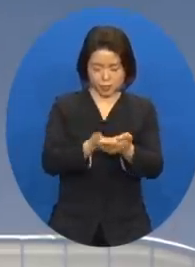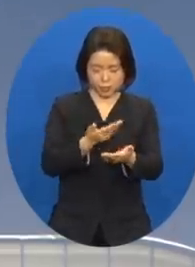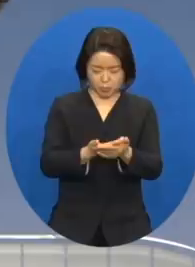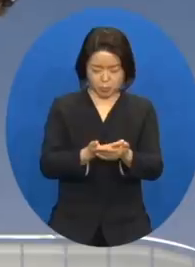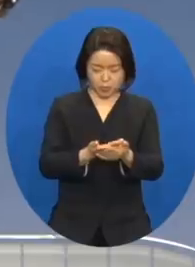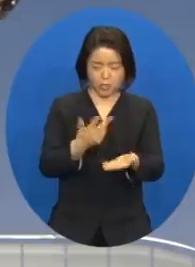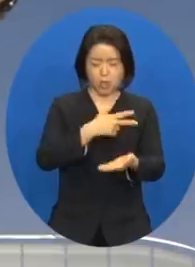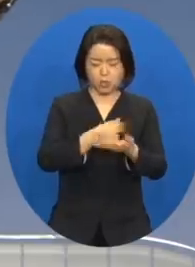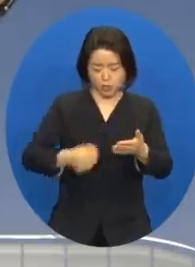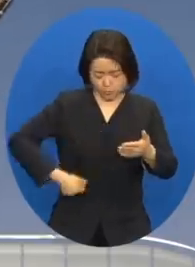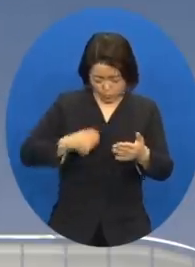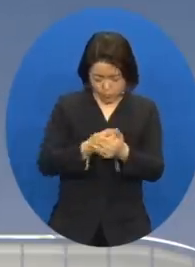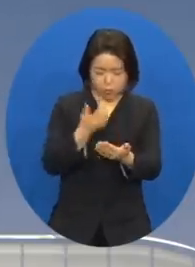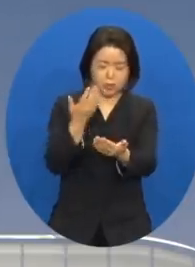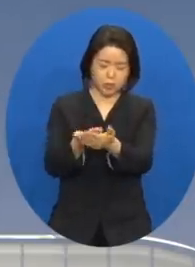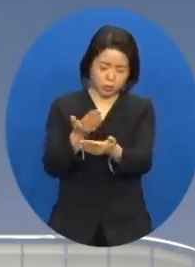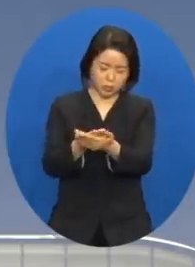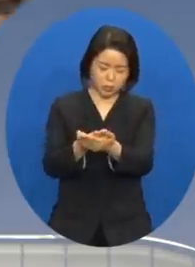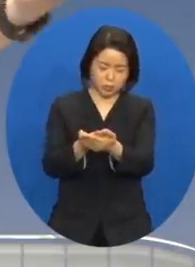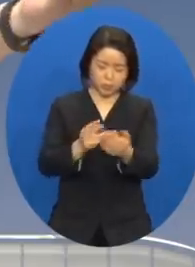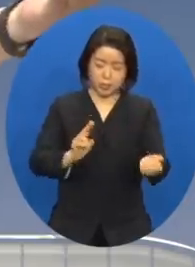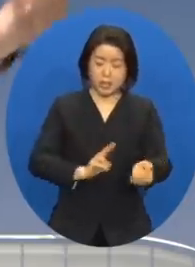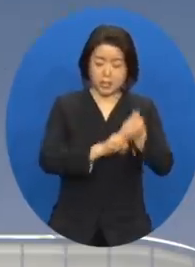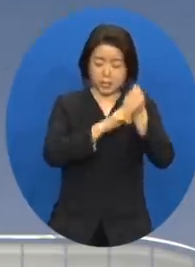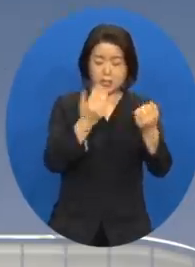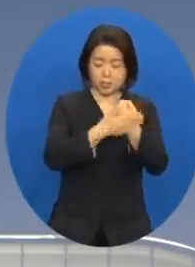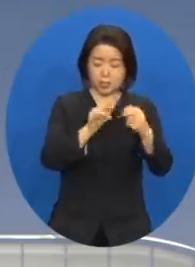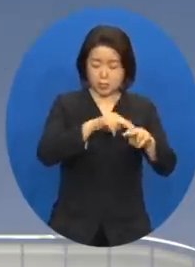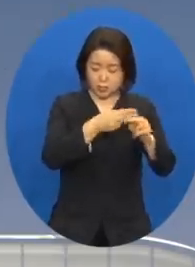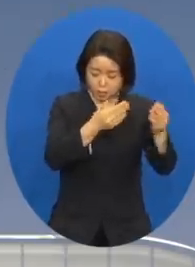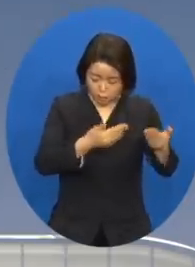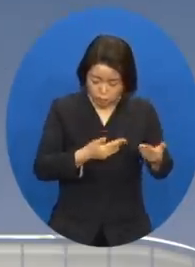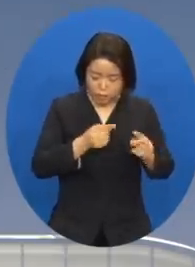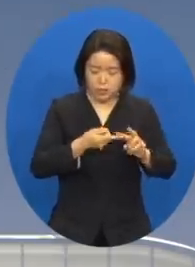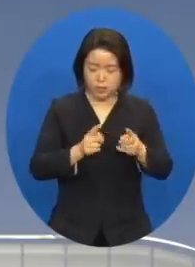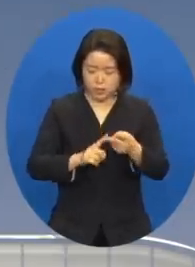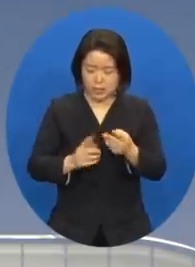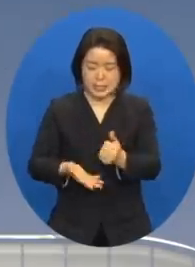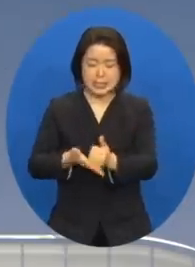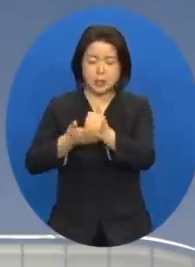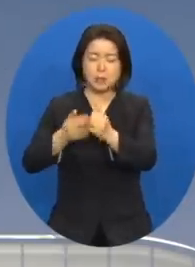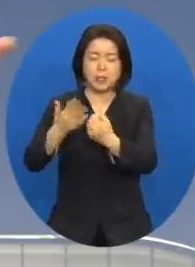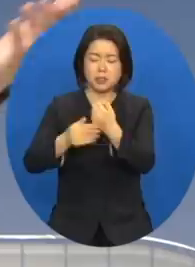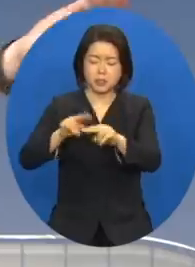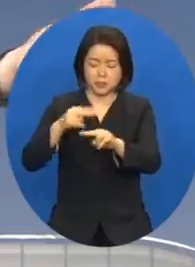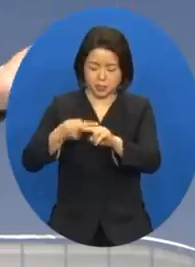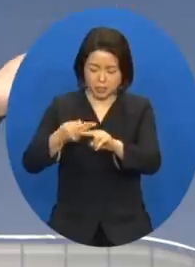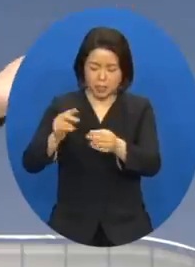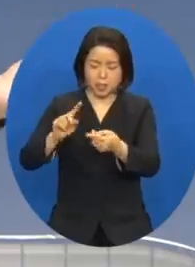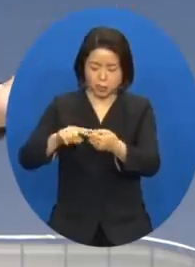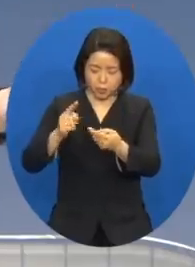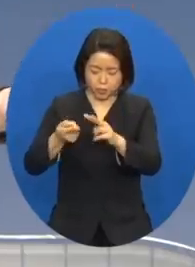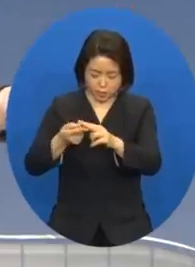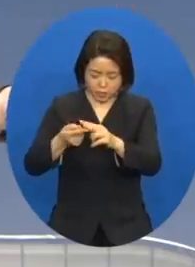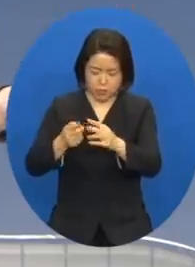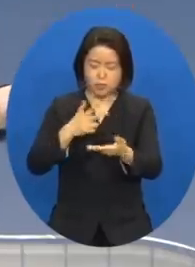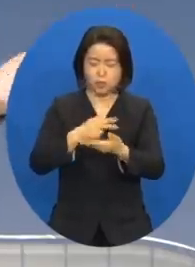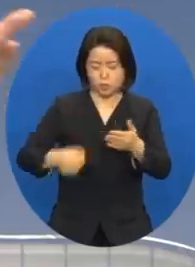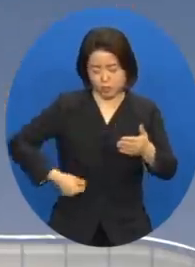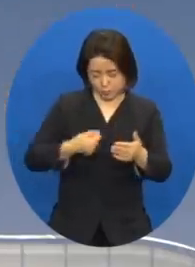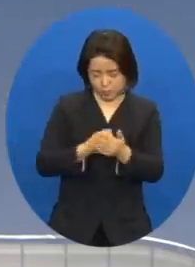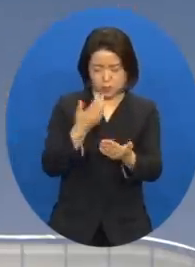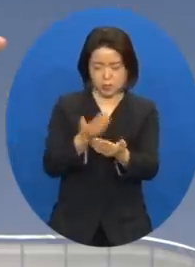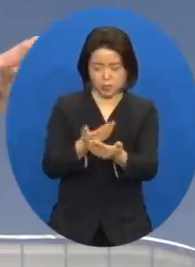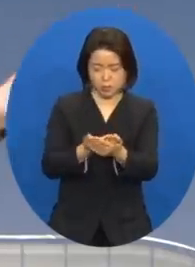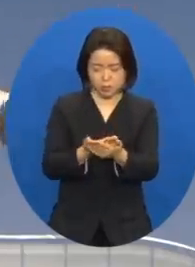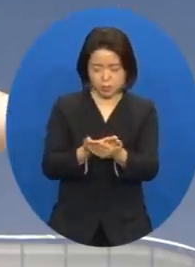주님이 결정하소서. 기적을 행하는 은사를 주시든 섬기는 은사를 주시든 주님이 결정하소서.